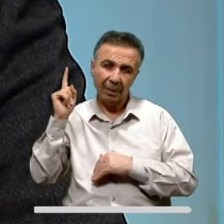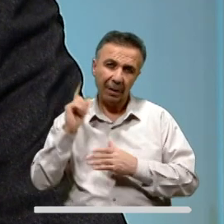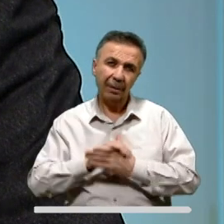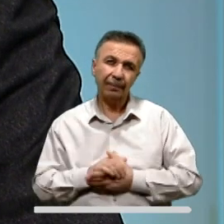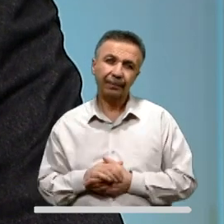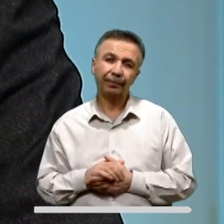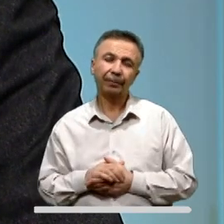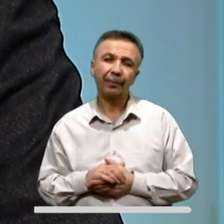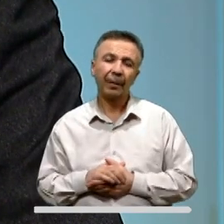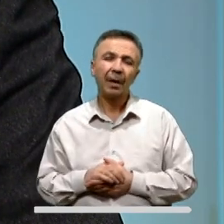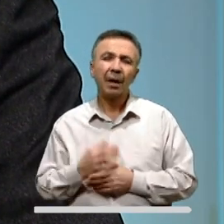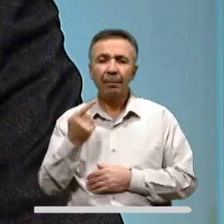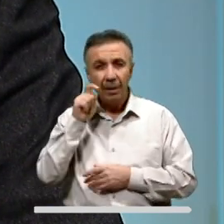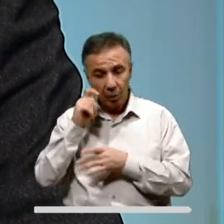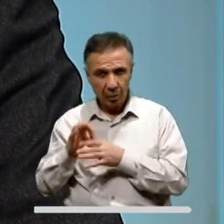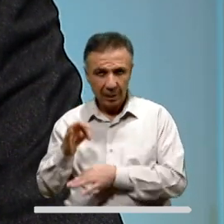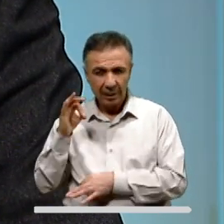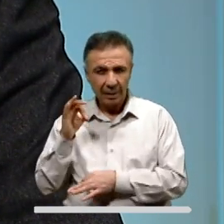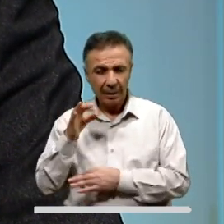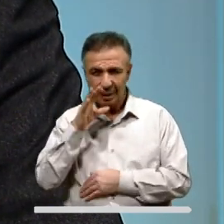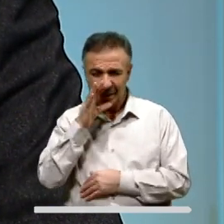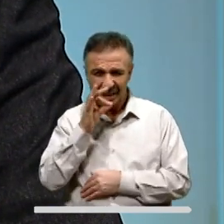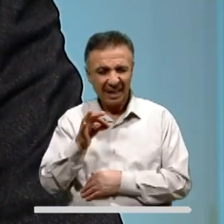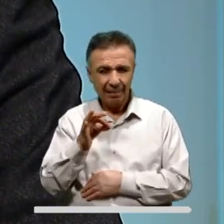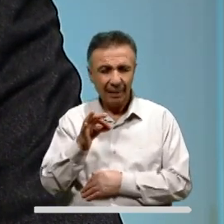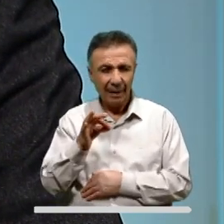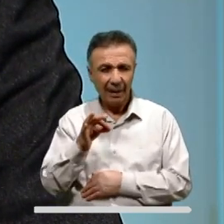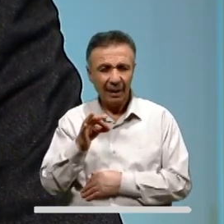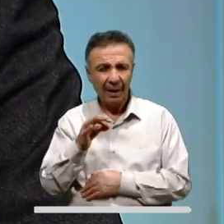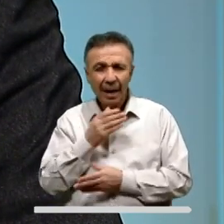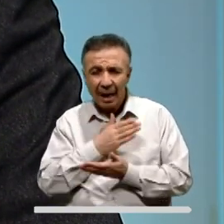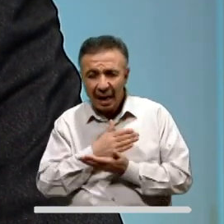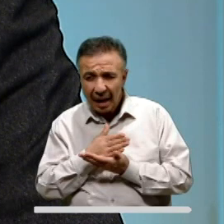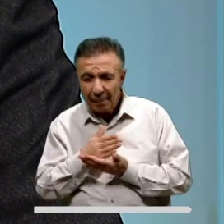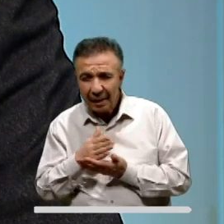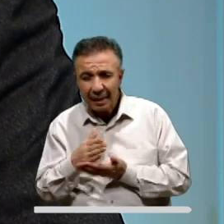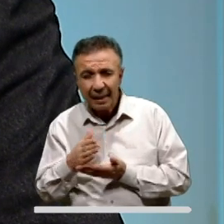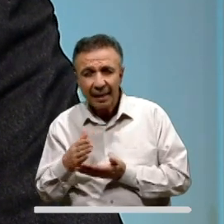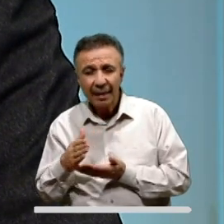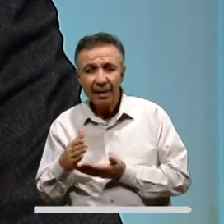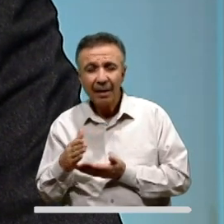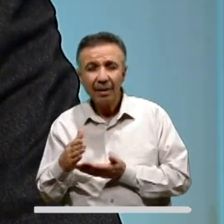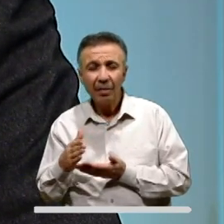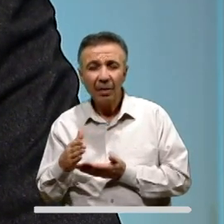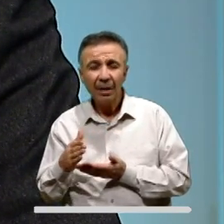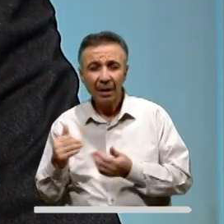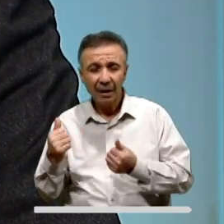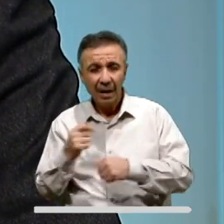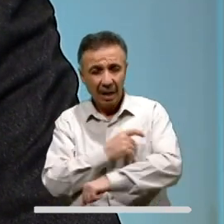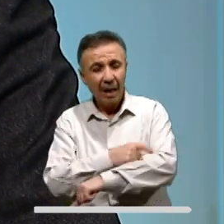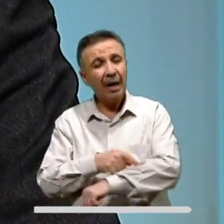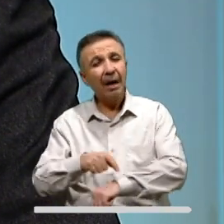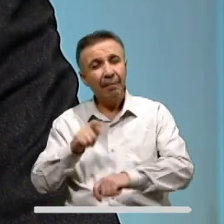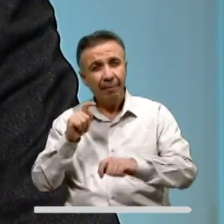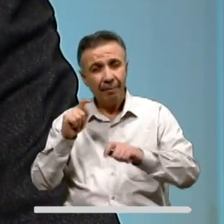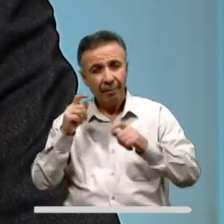Alemin bir Müslümanın kimlerle ebedi evet. olarak evlenmesinin haram kılındığını anlatan